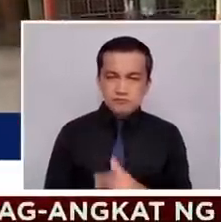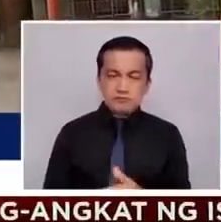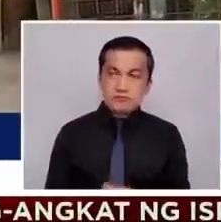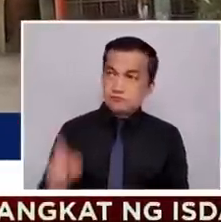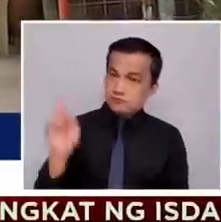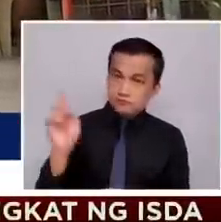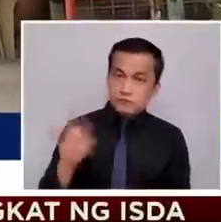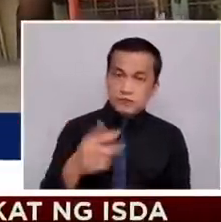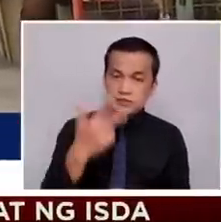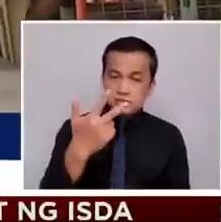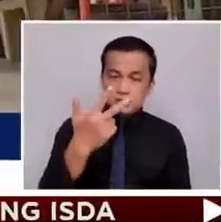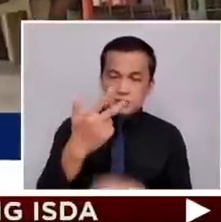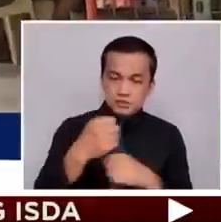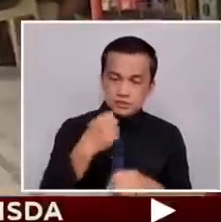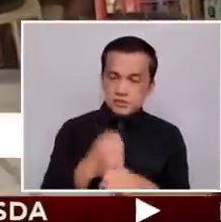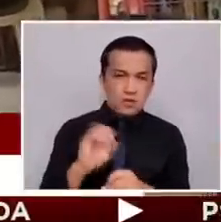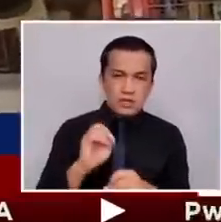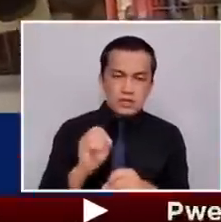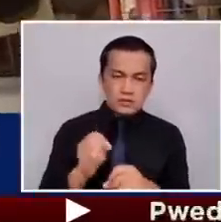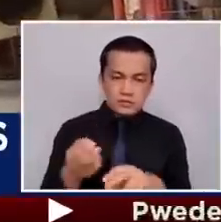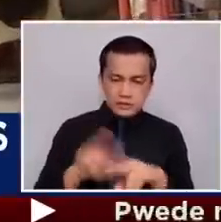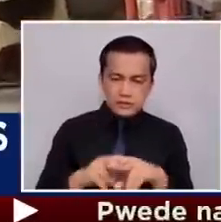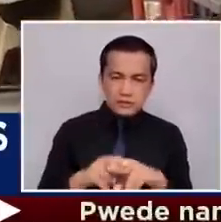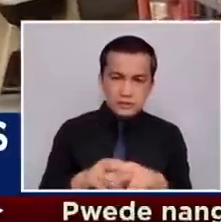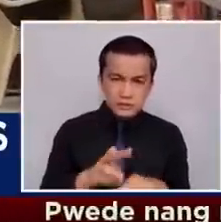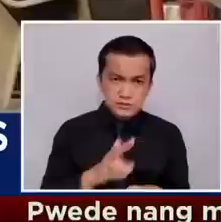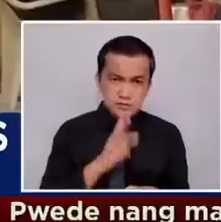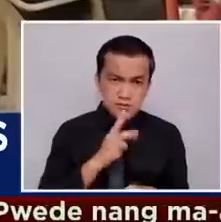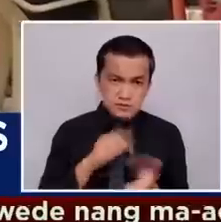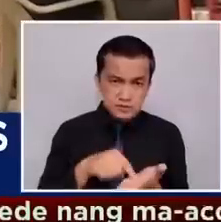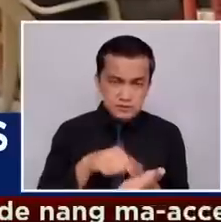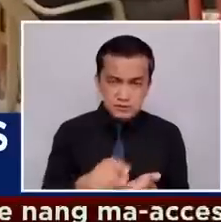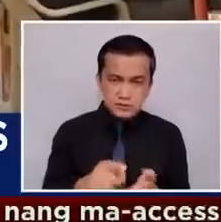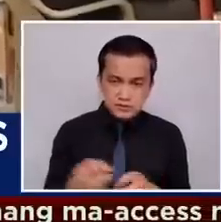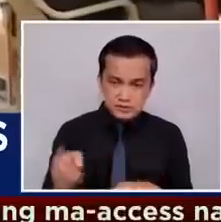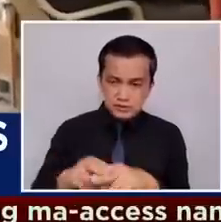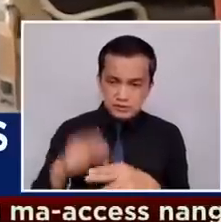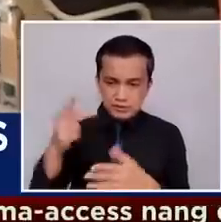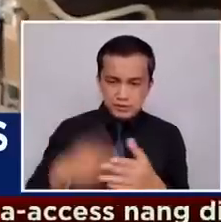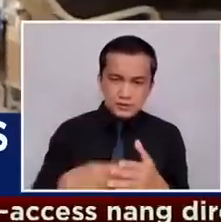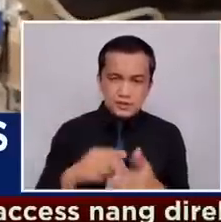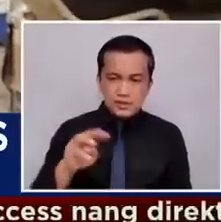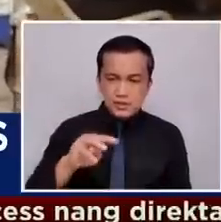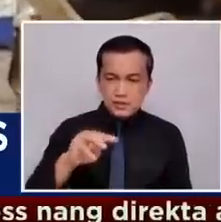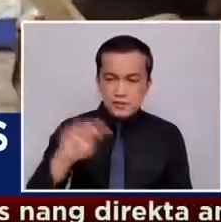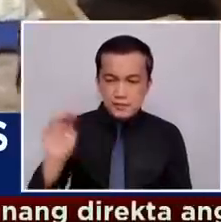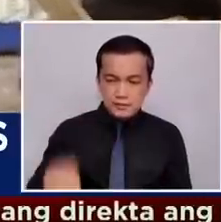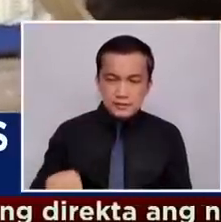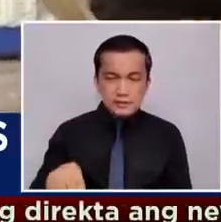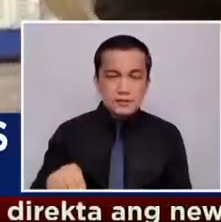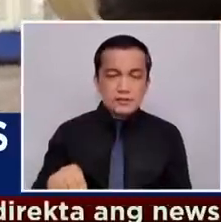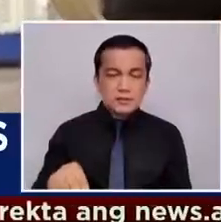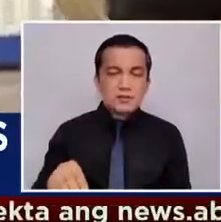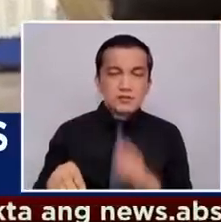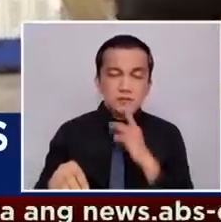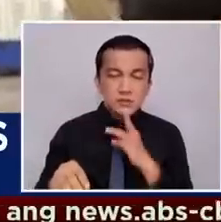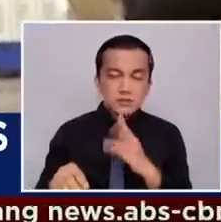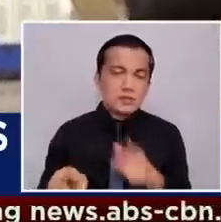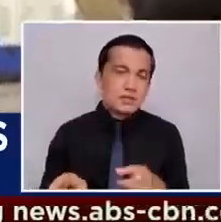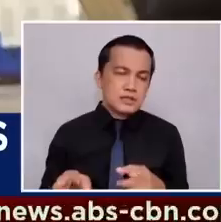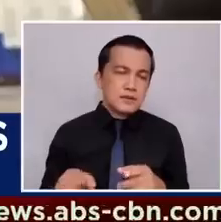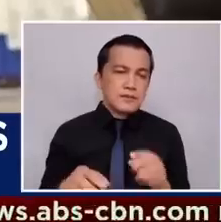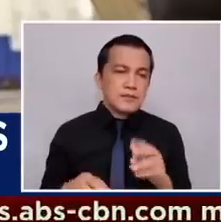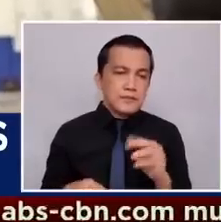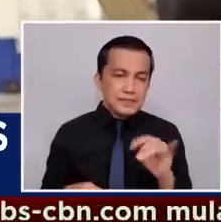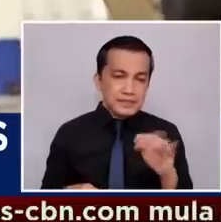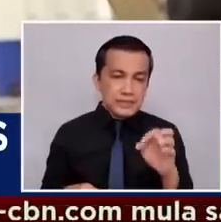ng tubig, kaya kailangan na umanong magdagdag presyo ng Maynilad at Manila Water. Yun nga lang, masama ang timing dahil